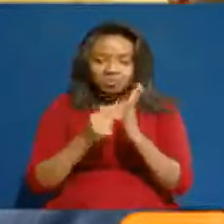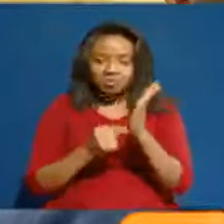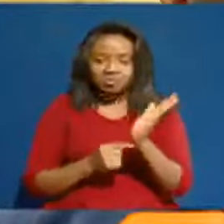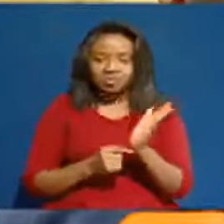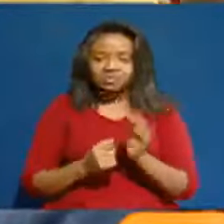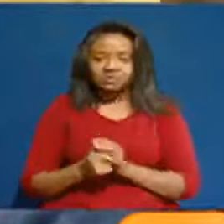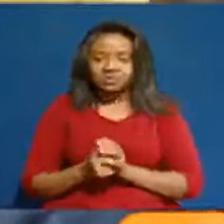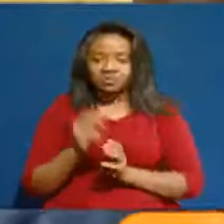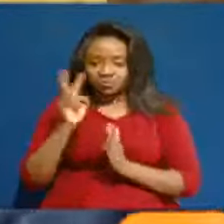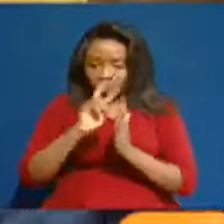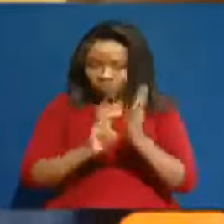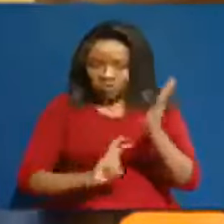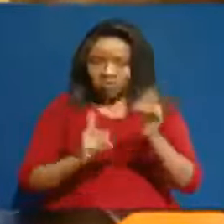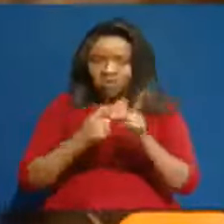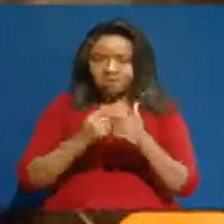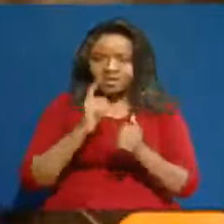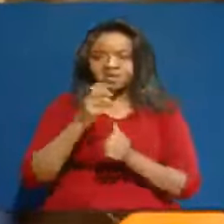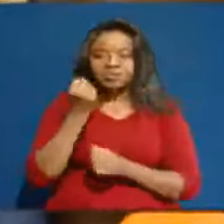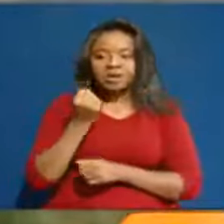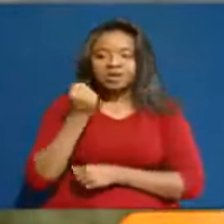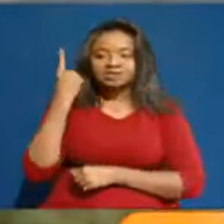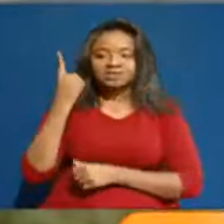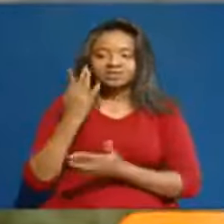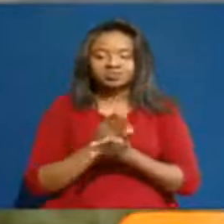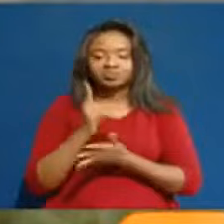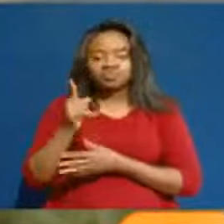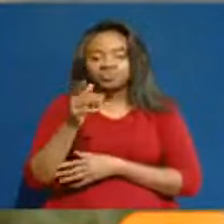demonstrate about. Then you realizing you are demonstrating for a lie.